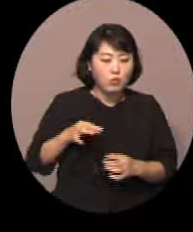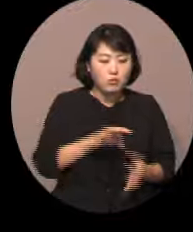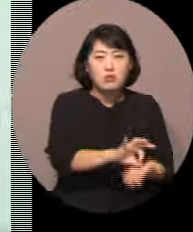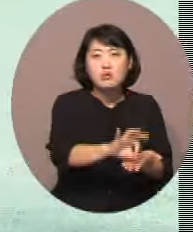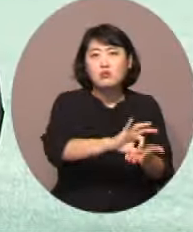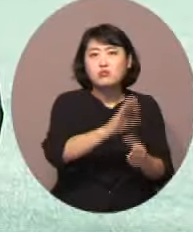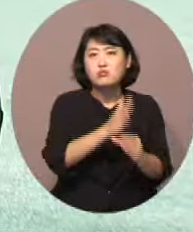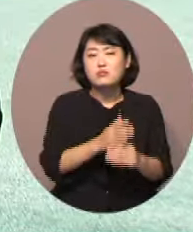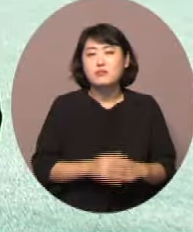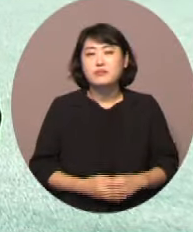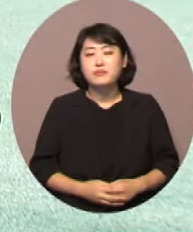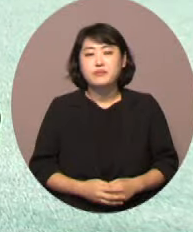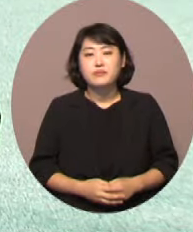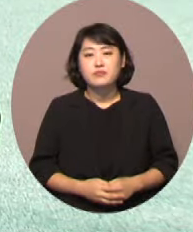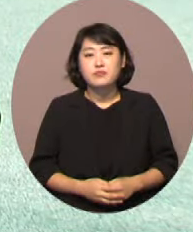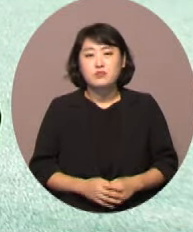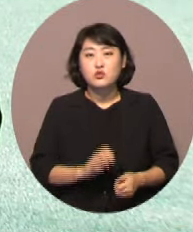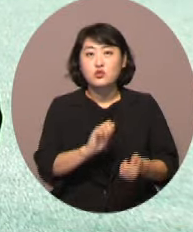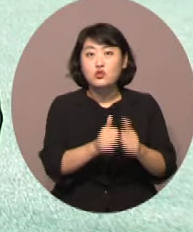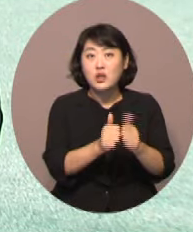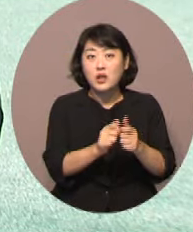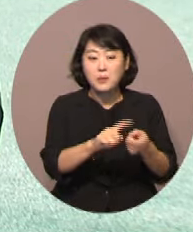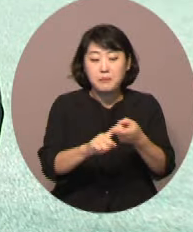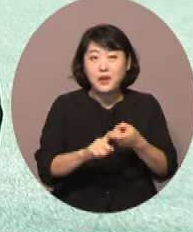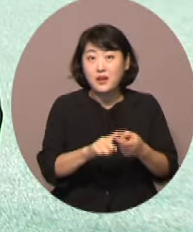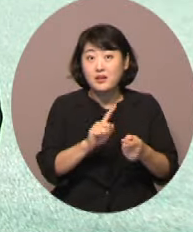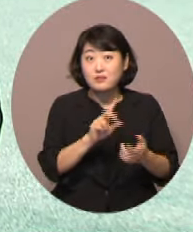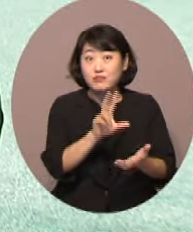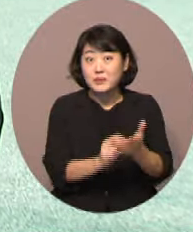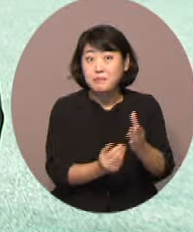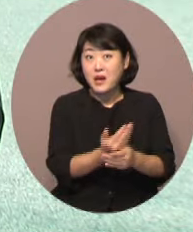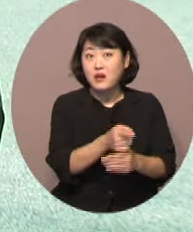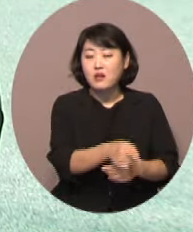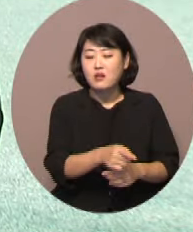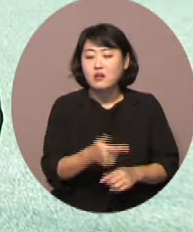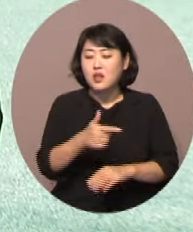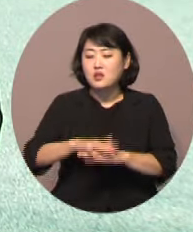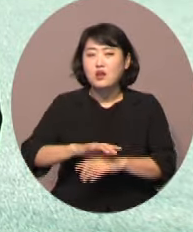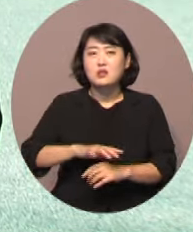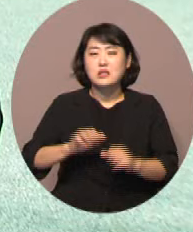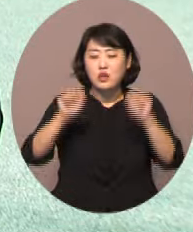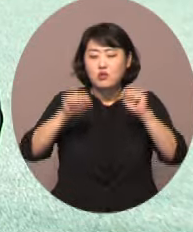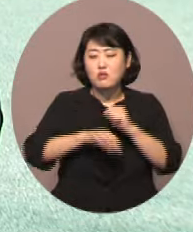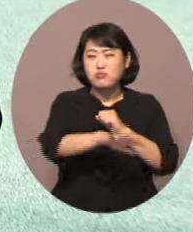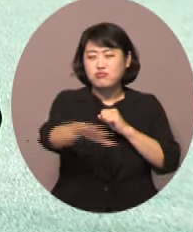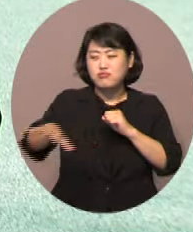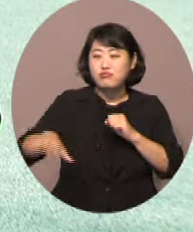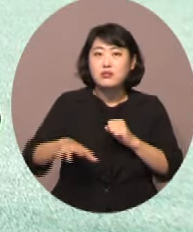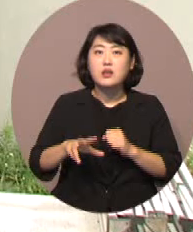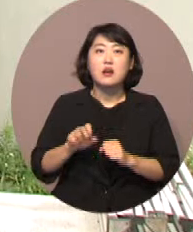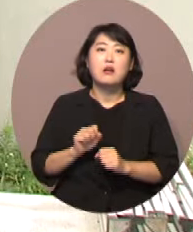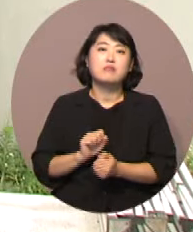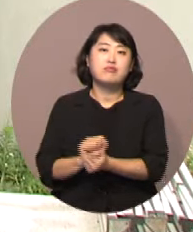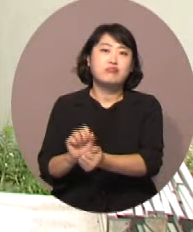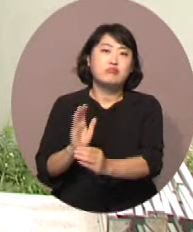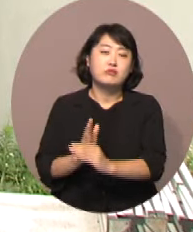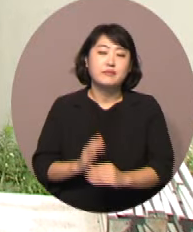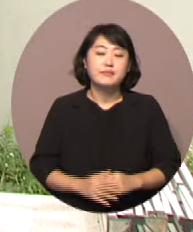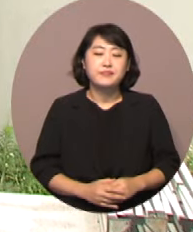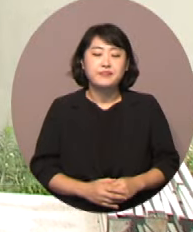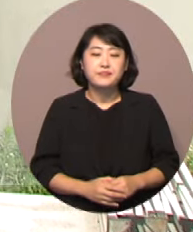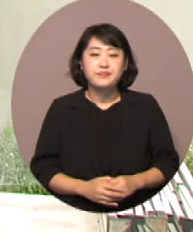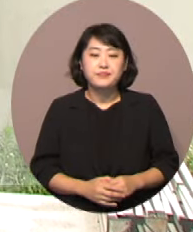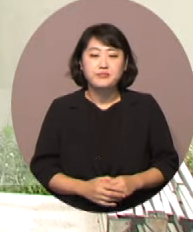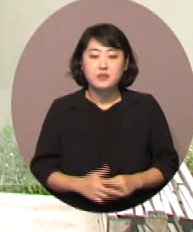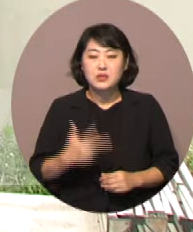상황입니다 육상 연맹에서 시작된 이번 논란은 대전 체육계 전반으로 번지고 있습니다 대전에